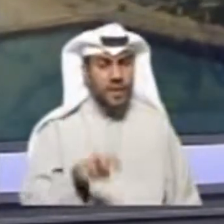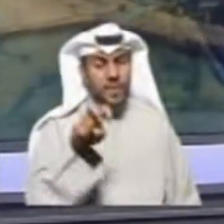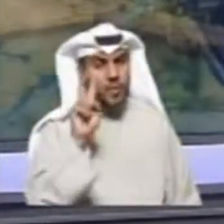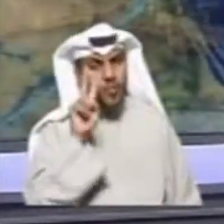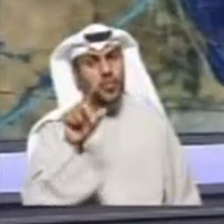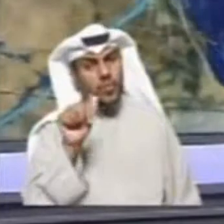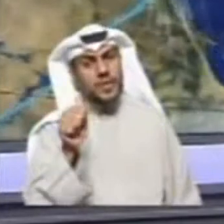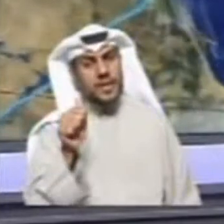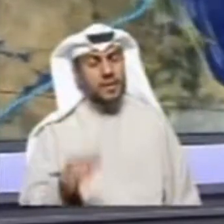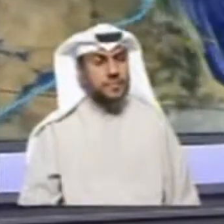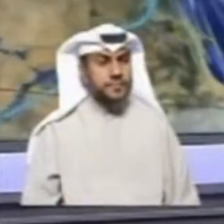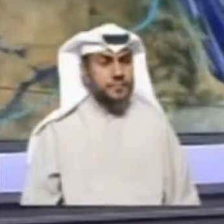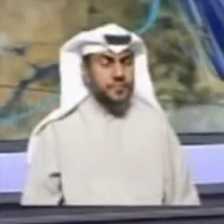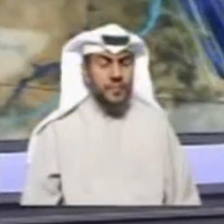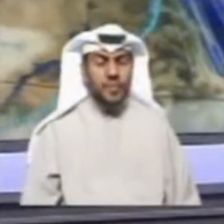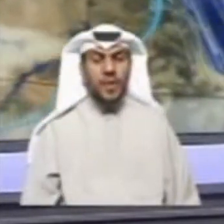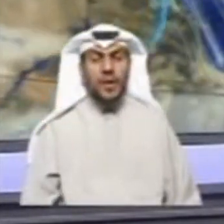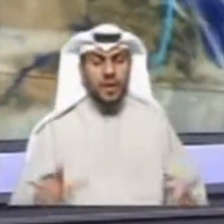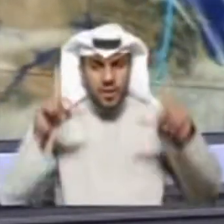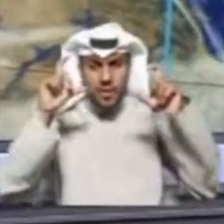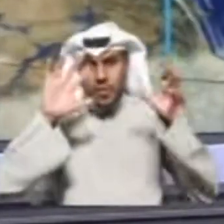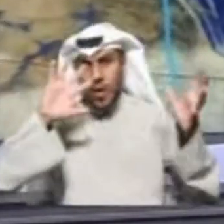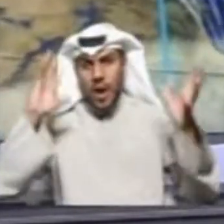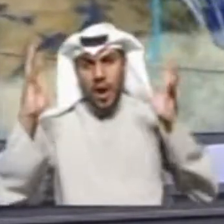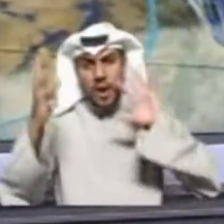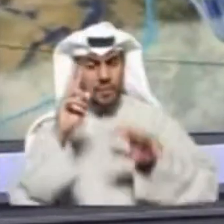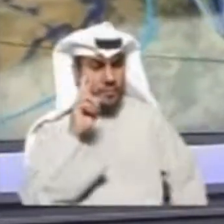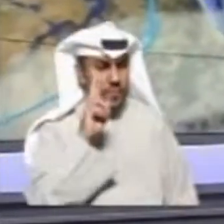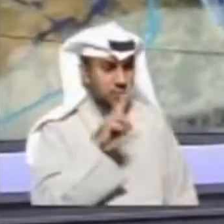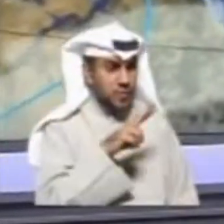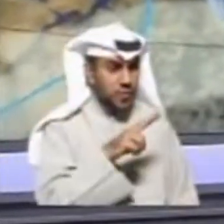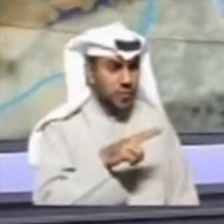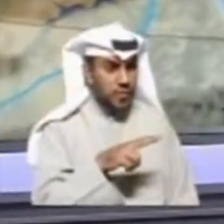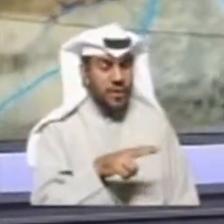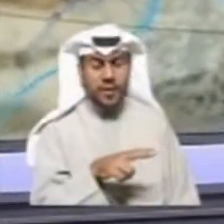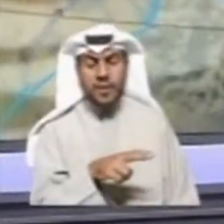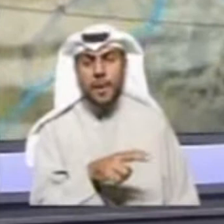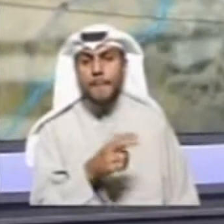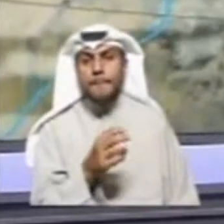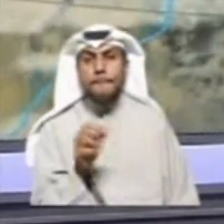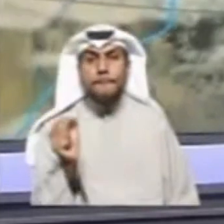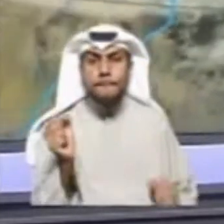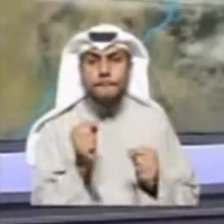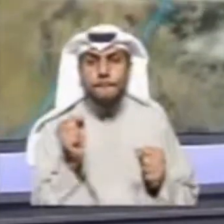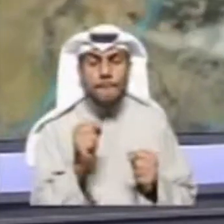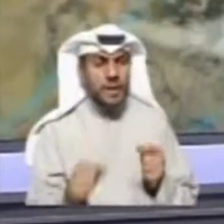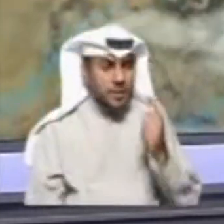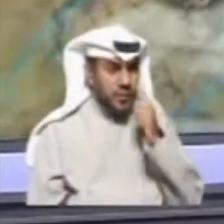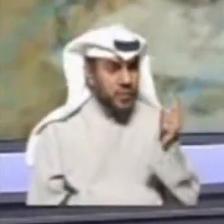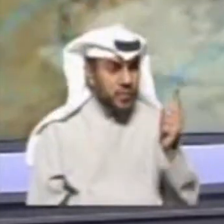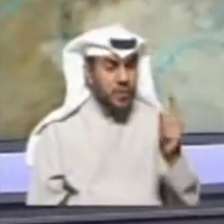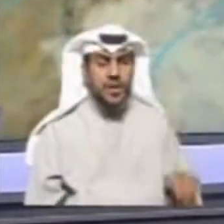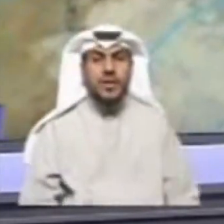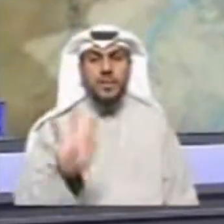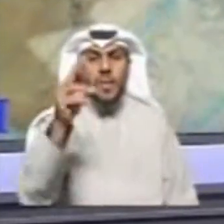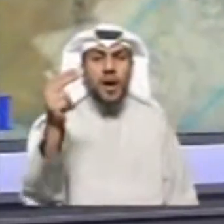متر. استقرار في الطقس مستمر ويانا اليوم، وذلك بفعل تقدم مرتفع جوي من ناحية أو من شمال